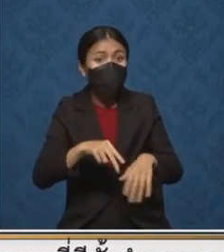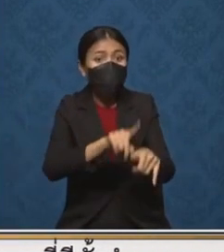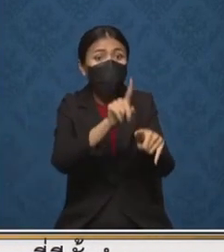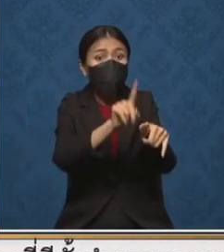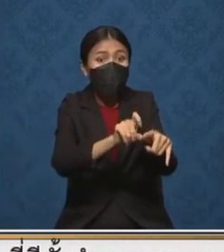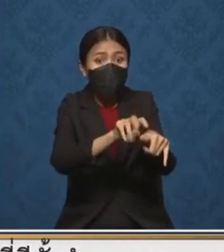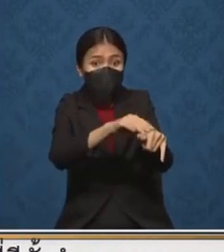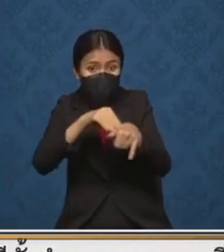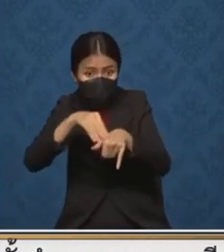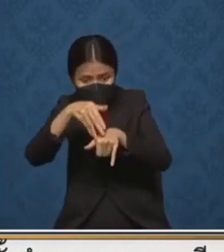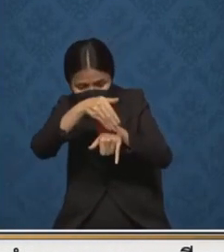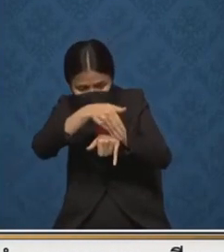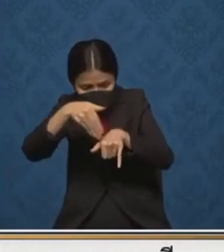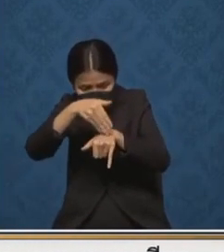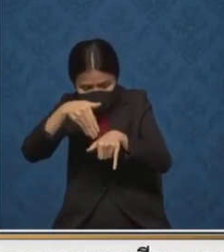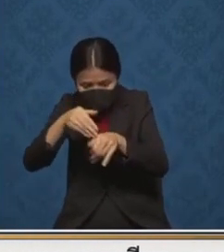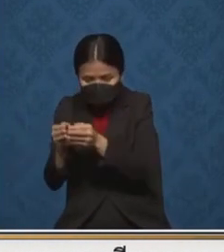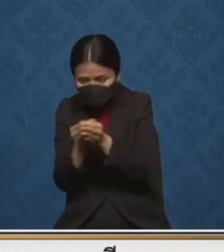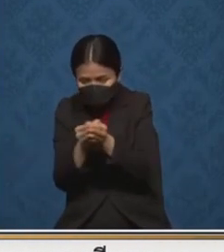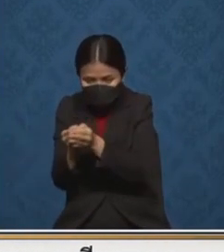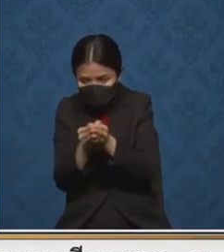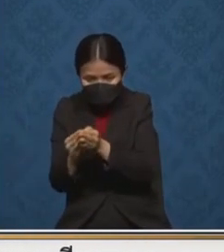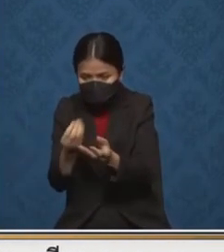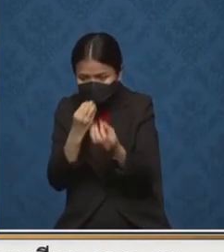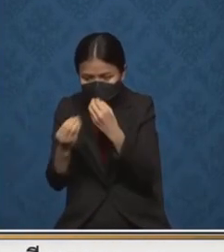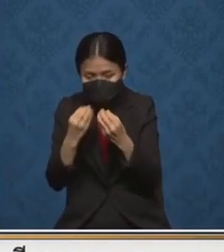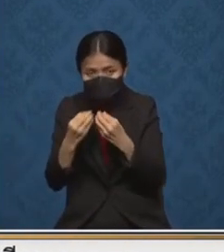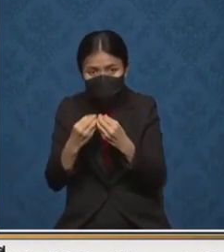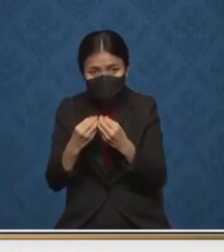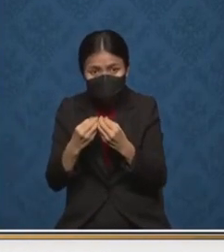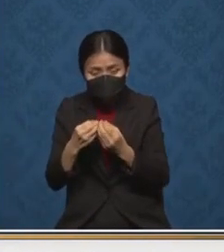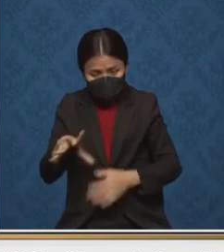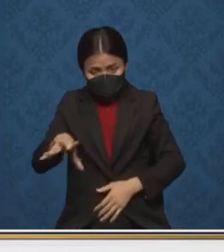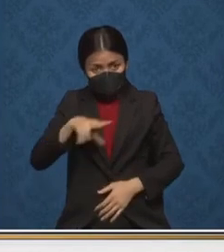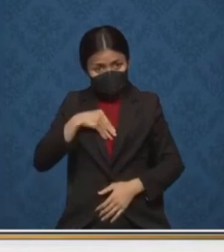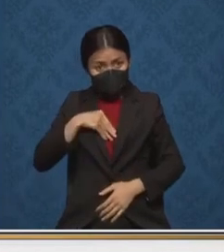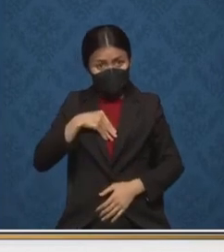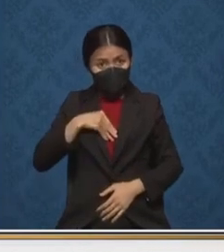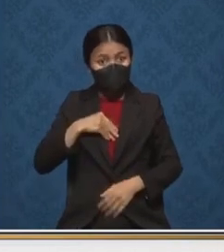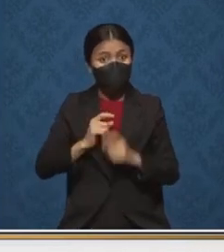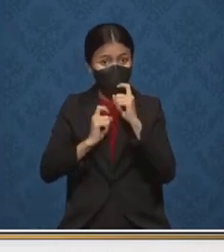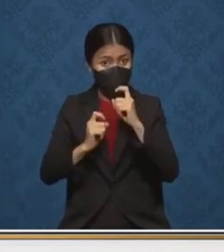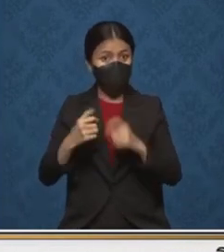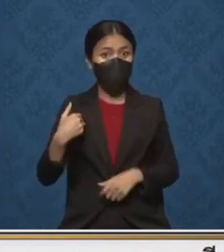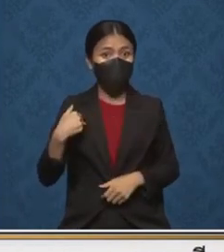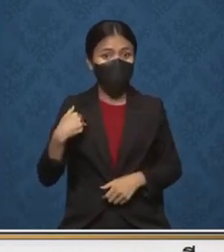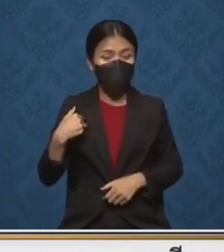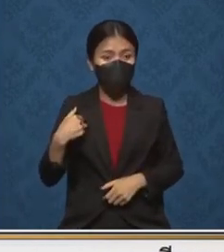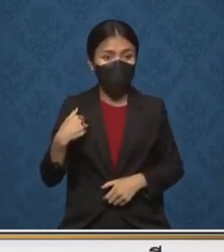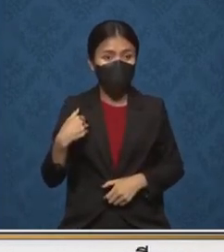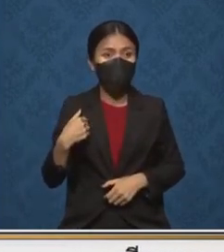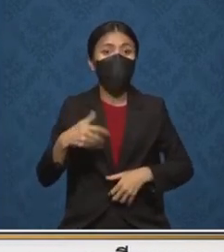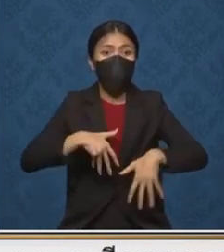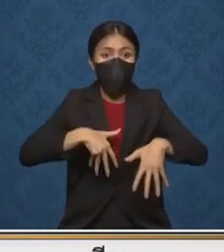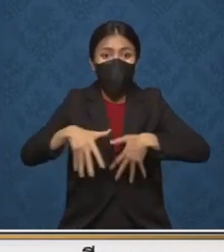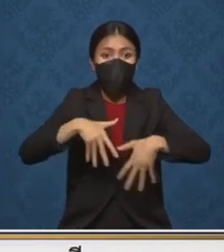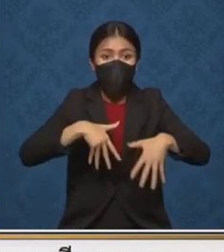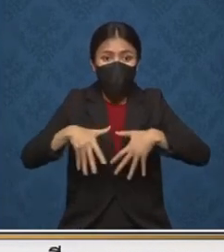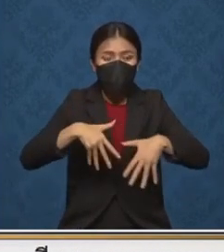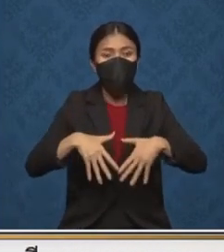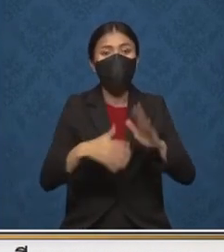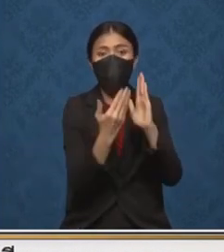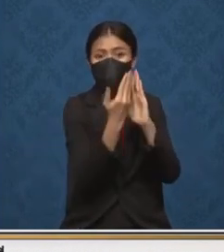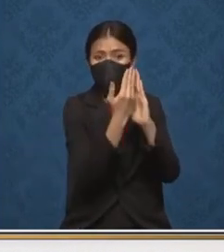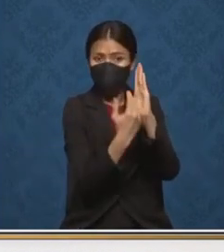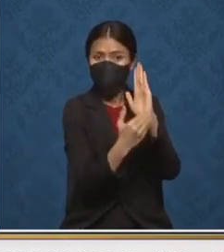จะเกิดอันตรายหรือไม่ด้วยจะต้องยิ่งพี่น้องชาวตั้งตัวออกเฉียงเหนือซึ่งส่วนใหญ่